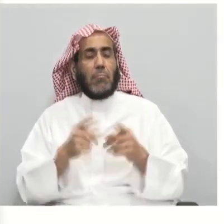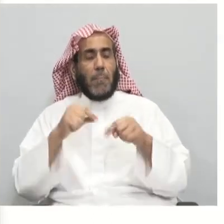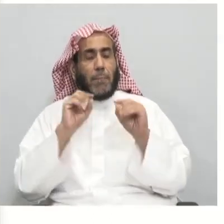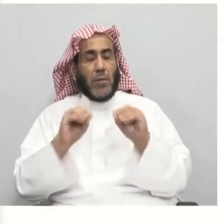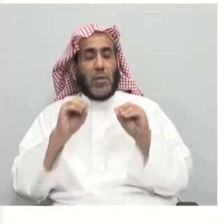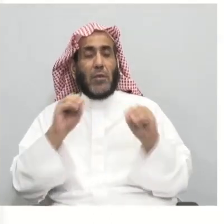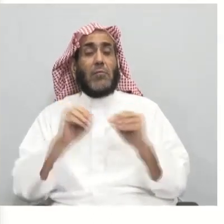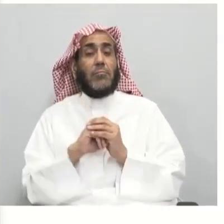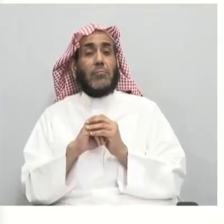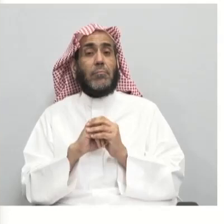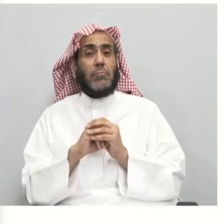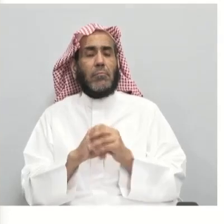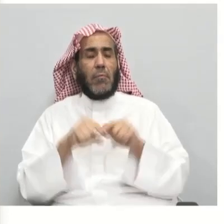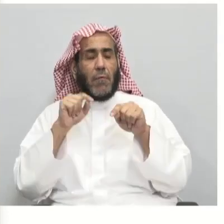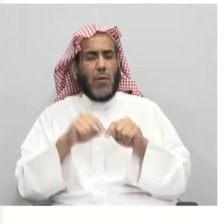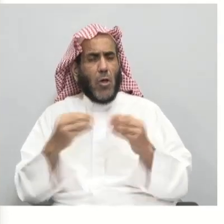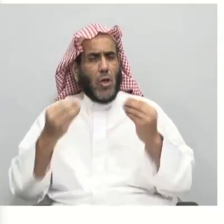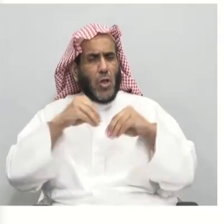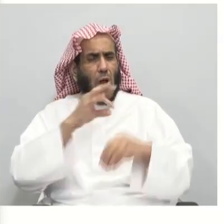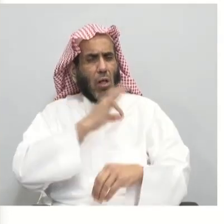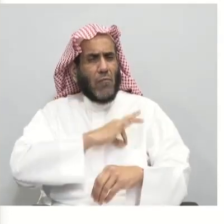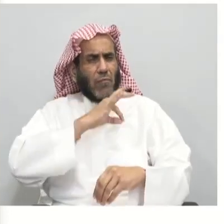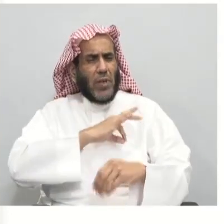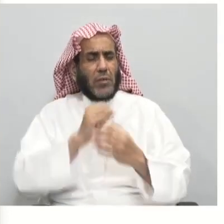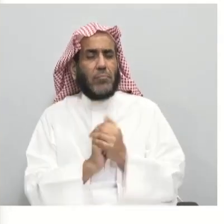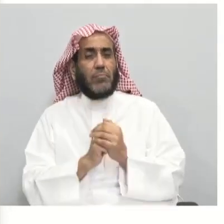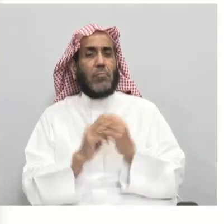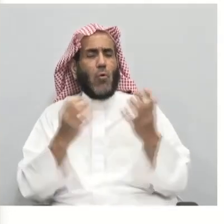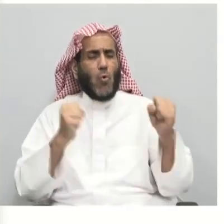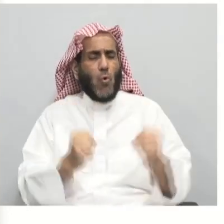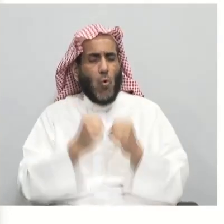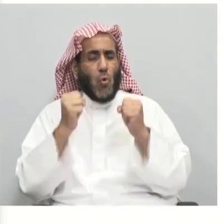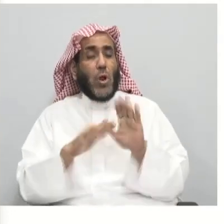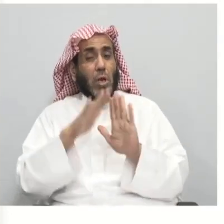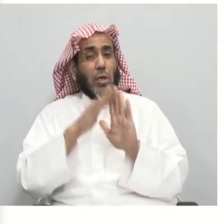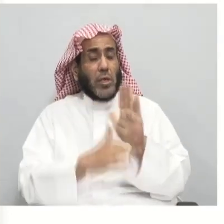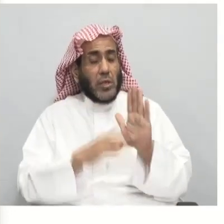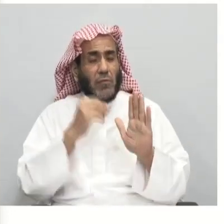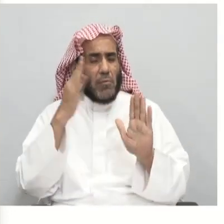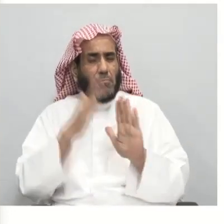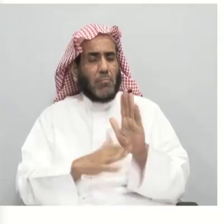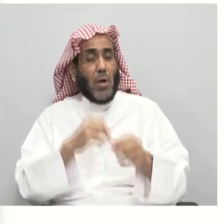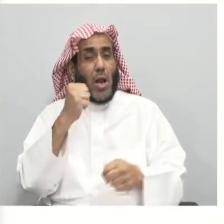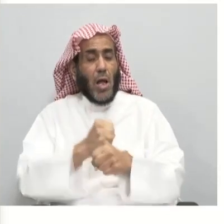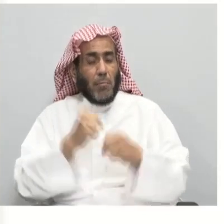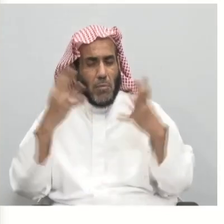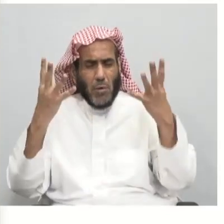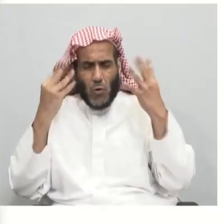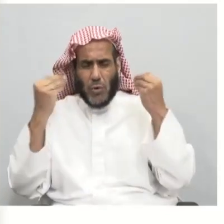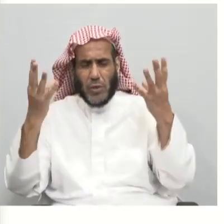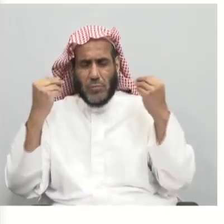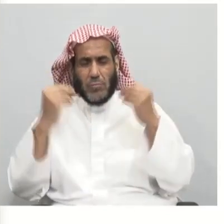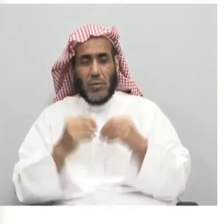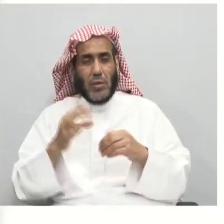تعرفنا في هذه الاثراءات على نص الفهم القرائي الامن المعلوماتي